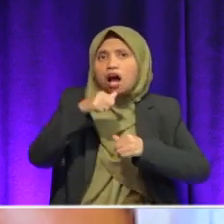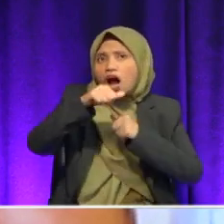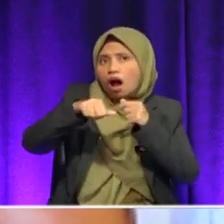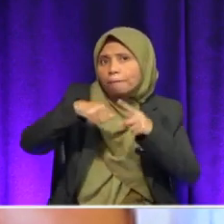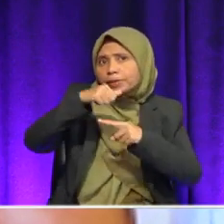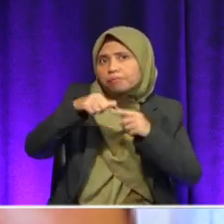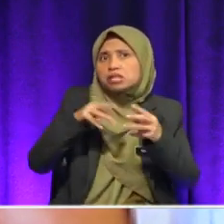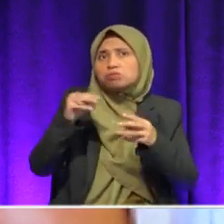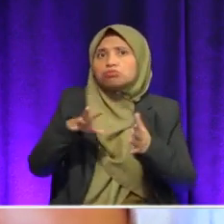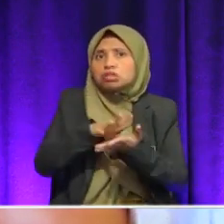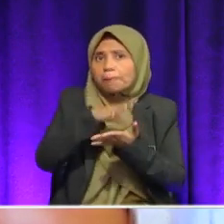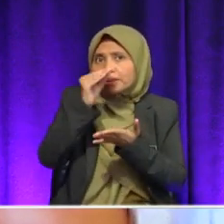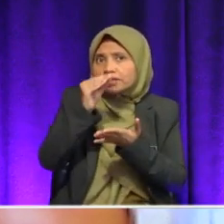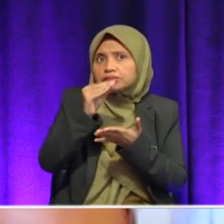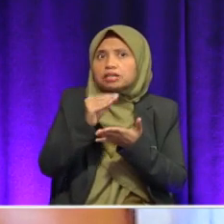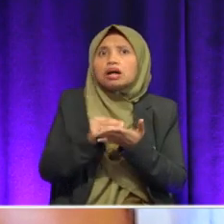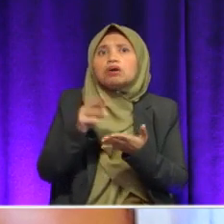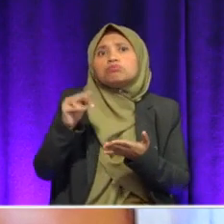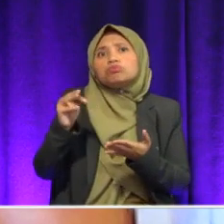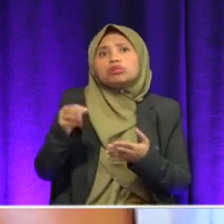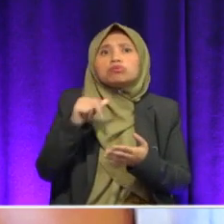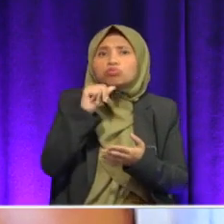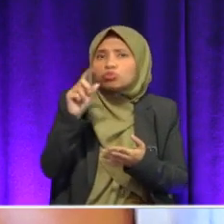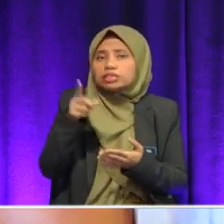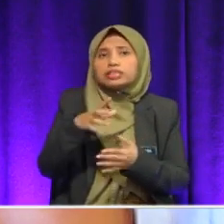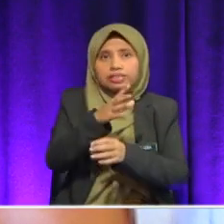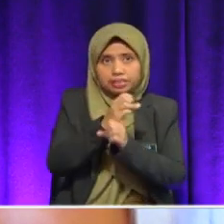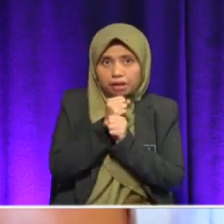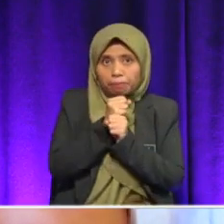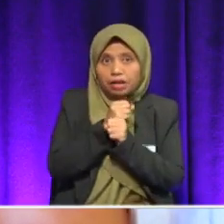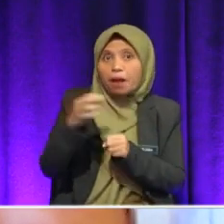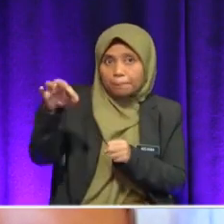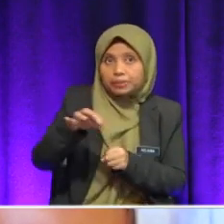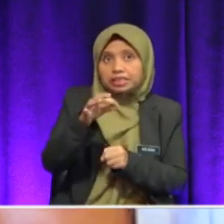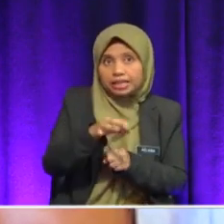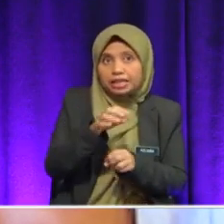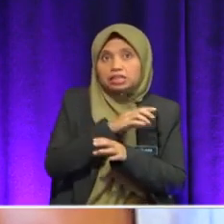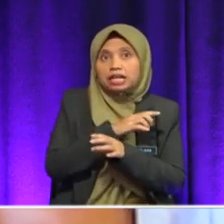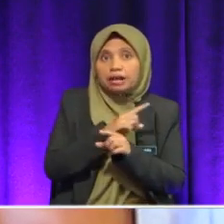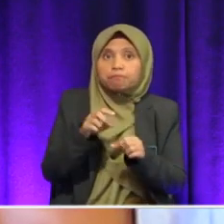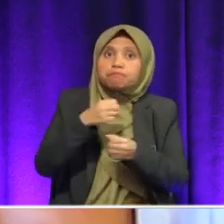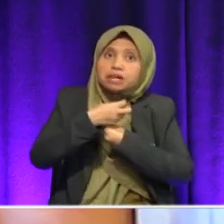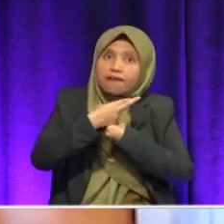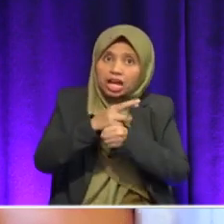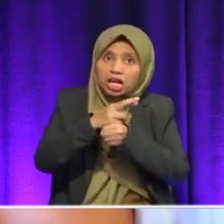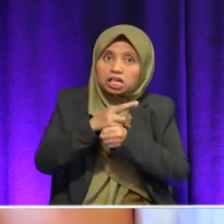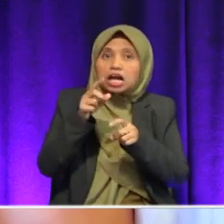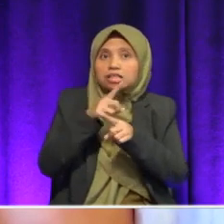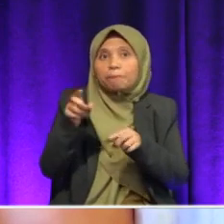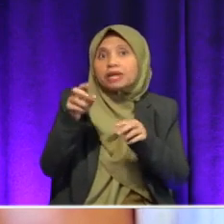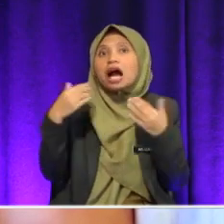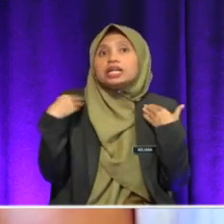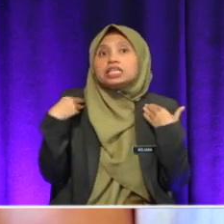pakaian Ini bukan saja mereka dapat kemahiran dalam menjahit atau pun mereka Tetapi ada juga anime